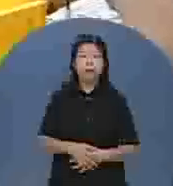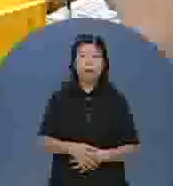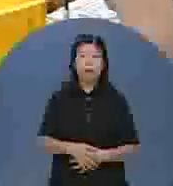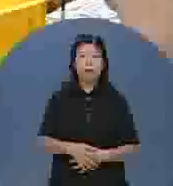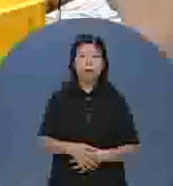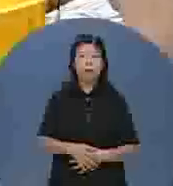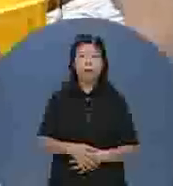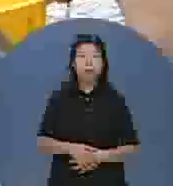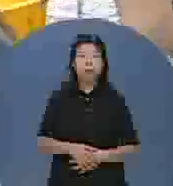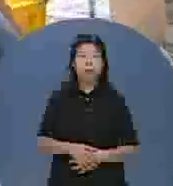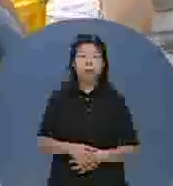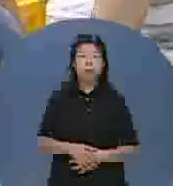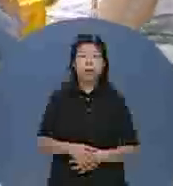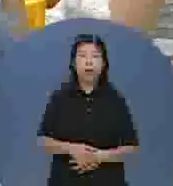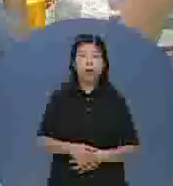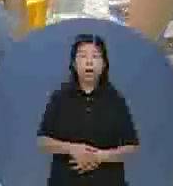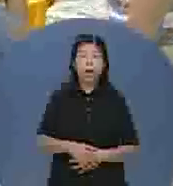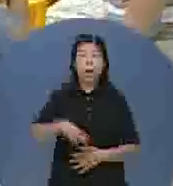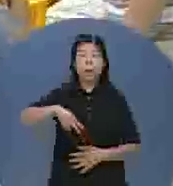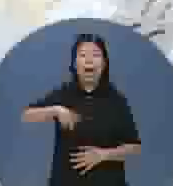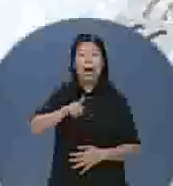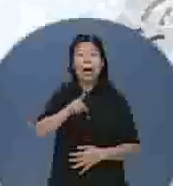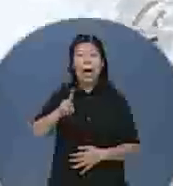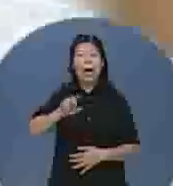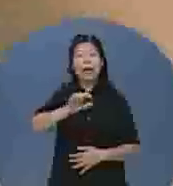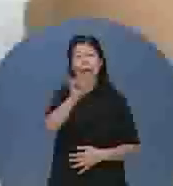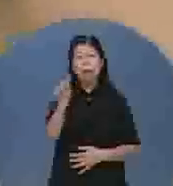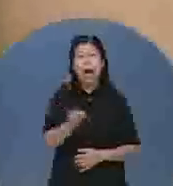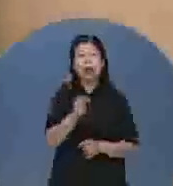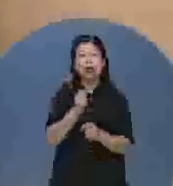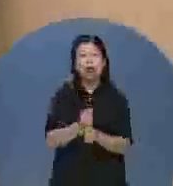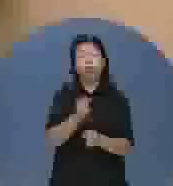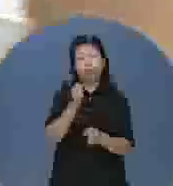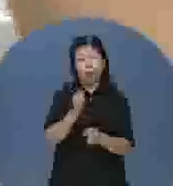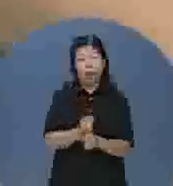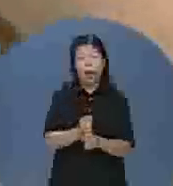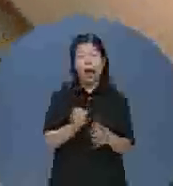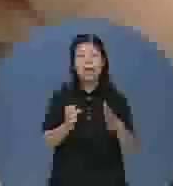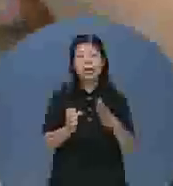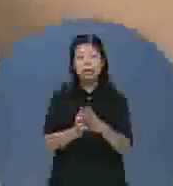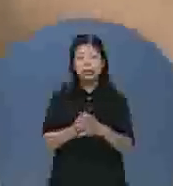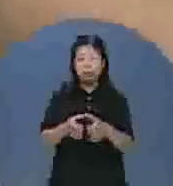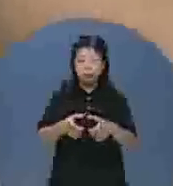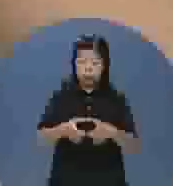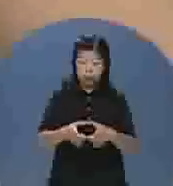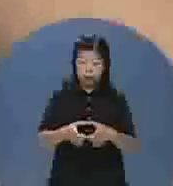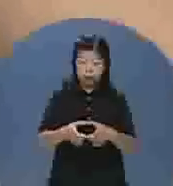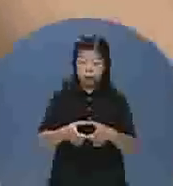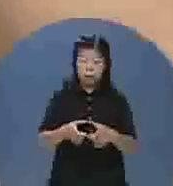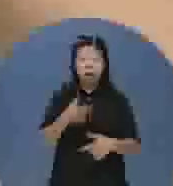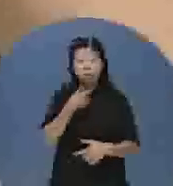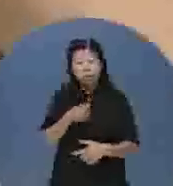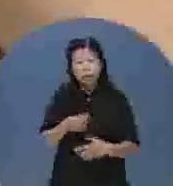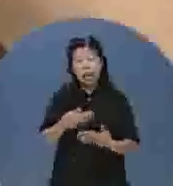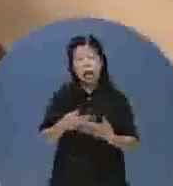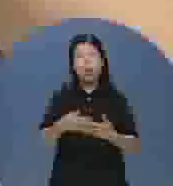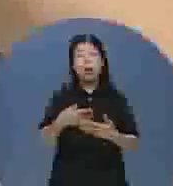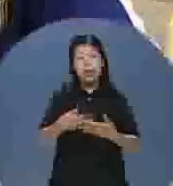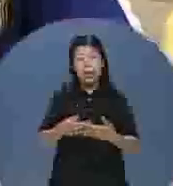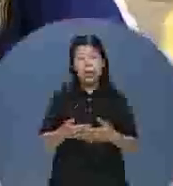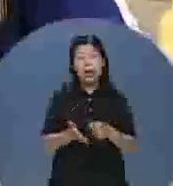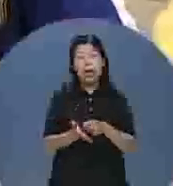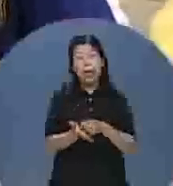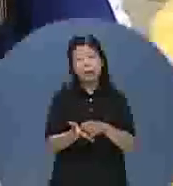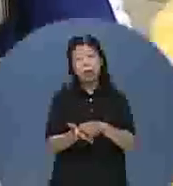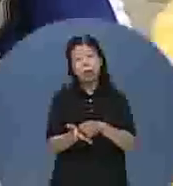またこちらの勾玉作りコーナーでは、石に自分の好きな絵を描き、ヤスリで形を整えなが